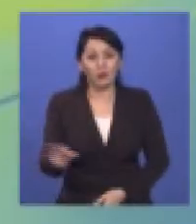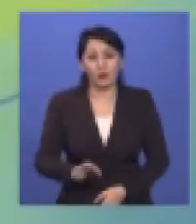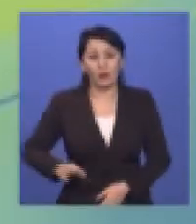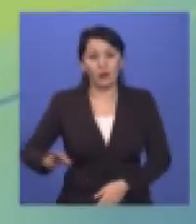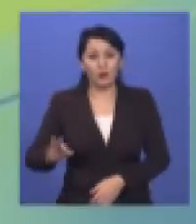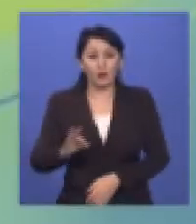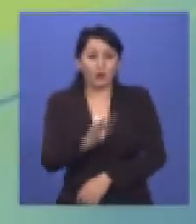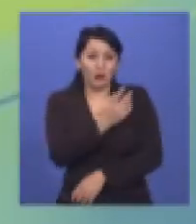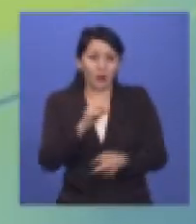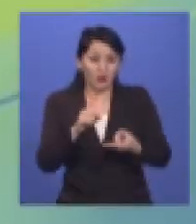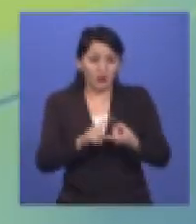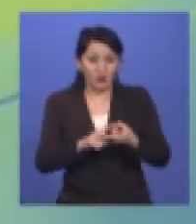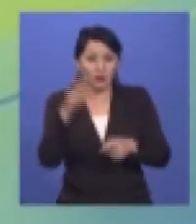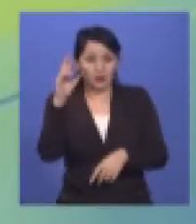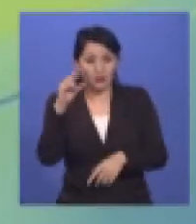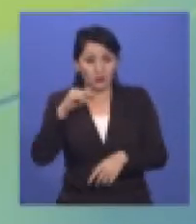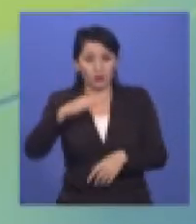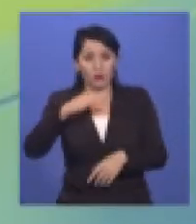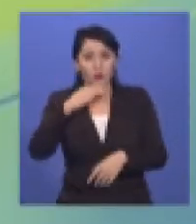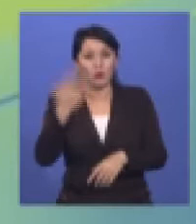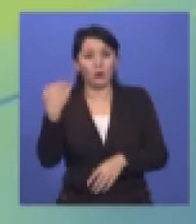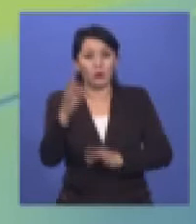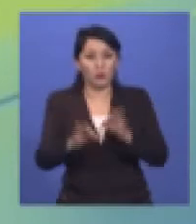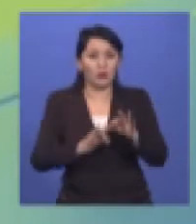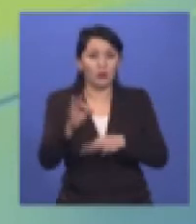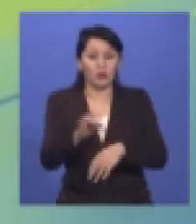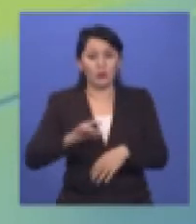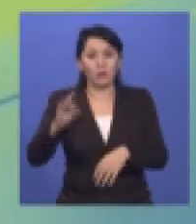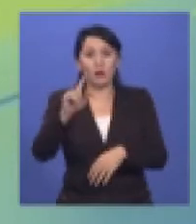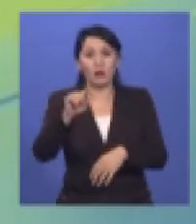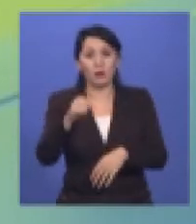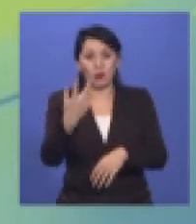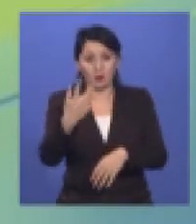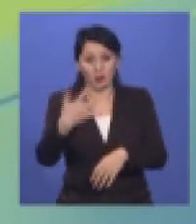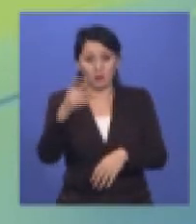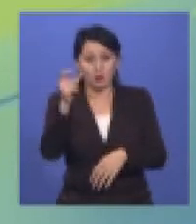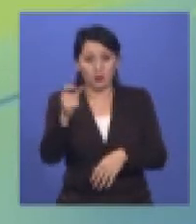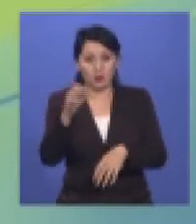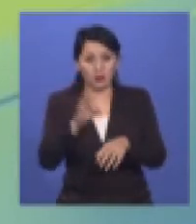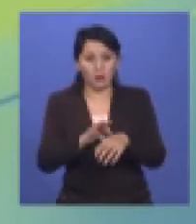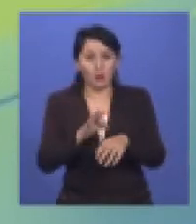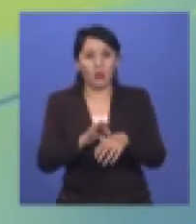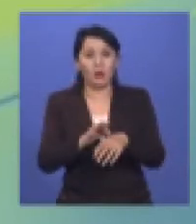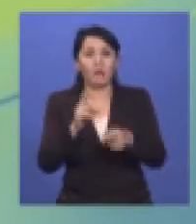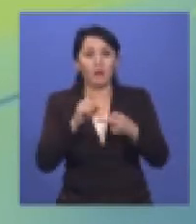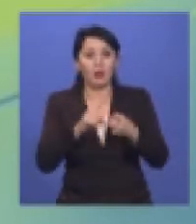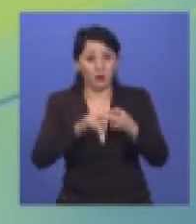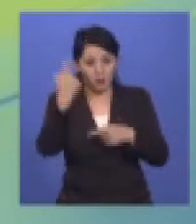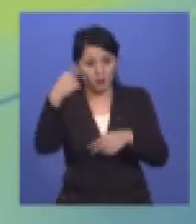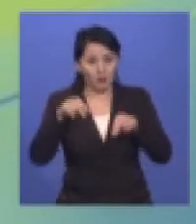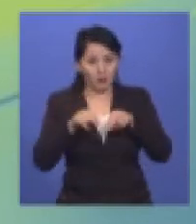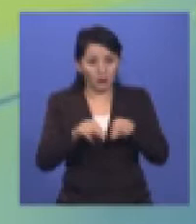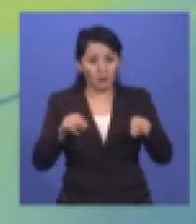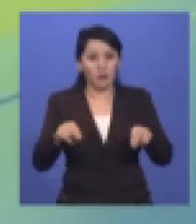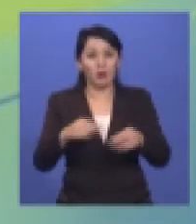Облыста коронавирусты жұқтырғандар саны азаяр емес. Өткен тәулікте өңірде 135 адамнан қауіпті инфекция анықталды. Петропавл